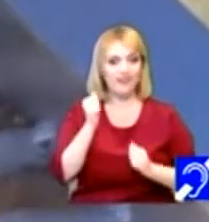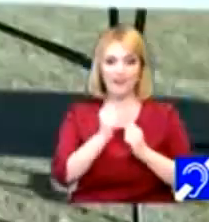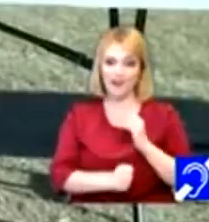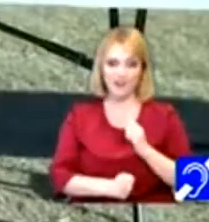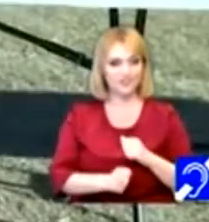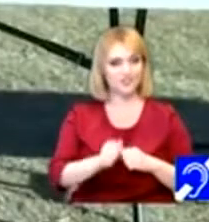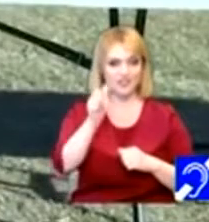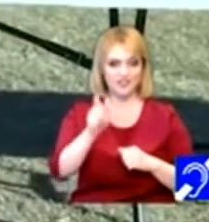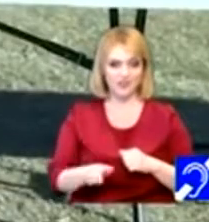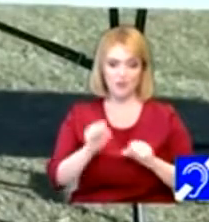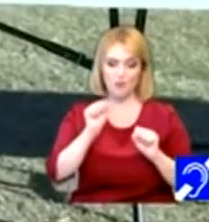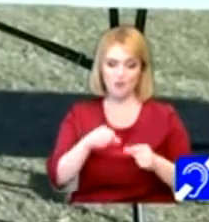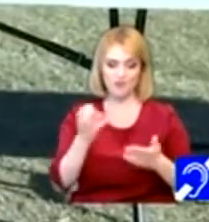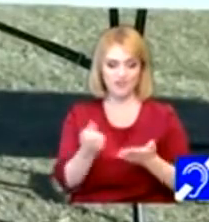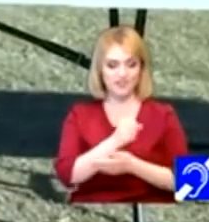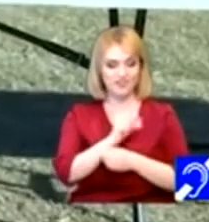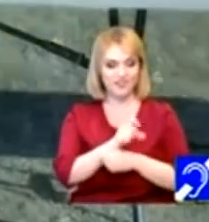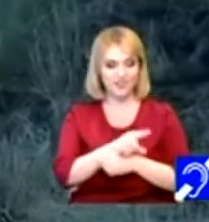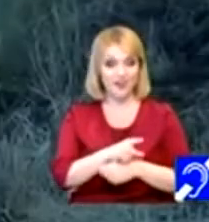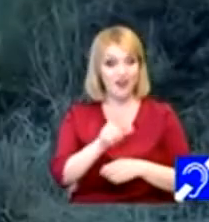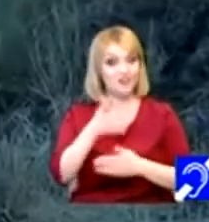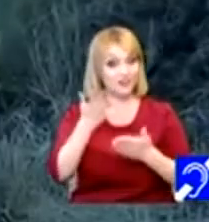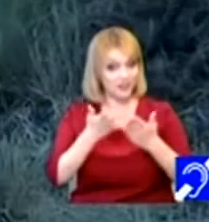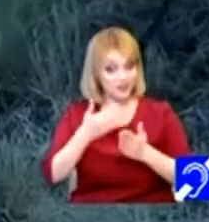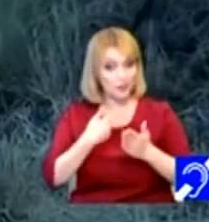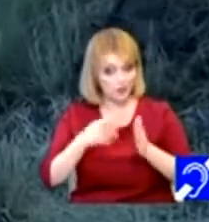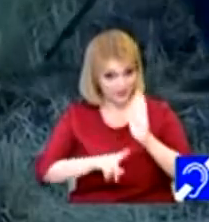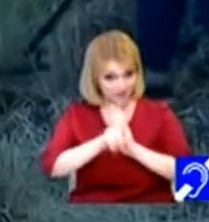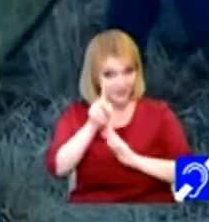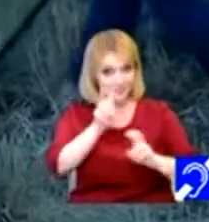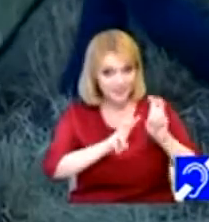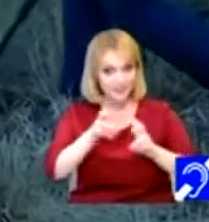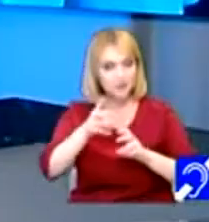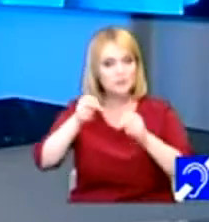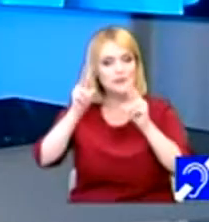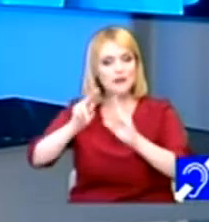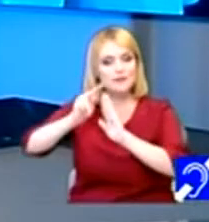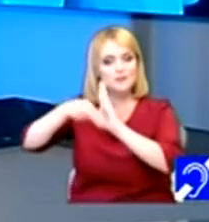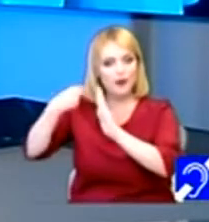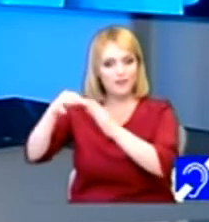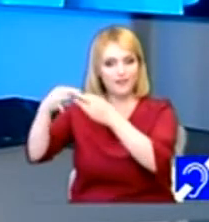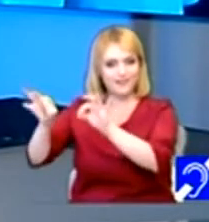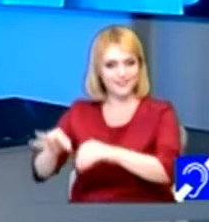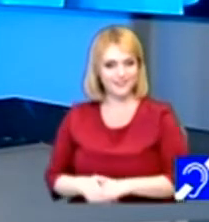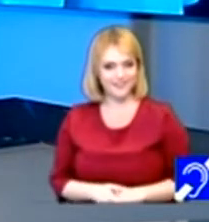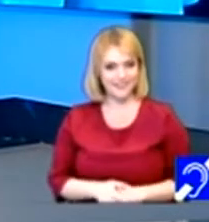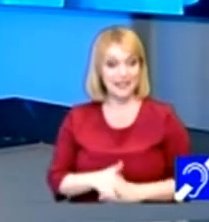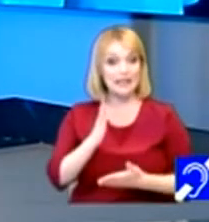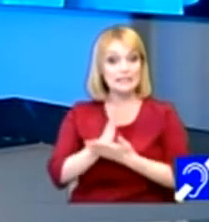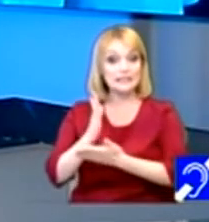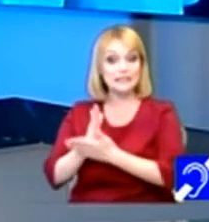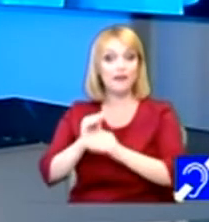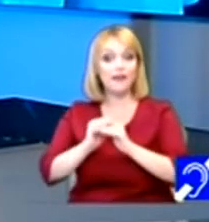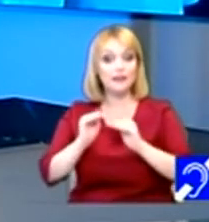poți valorifica, ai nevoie de un certificat de căutător emis de stat. Unele grădinițe din Spania au